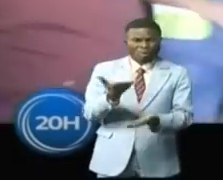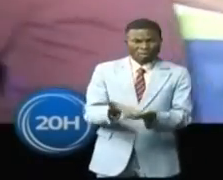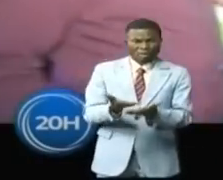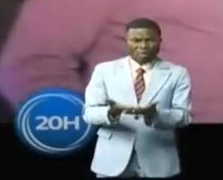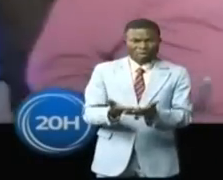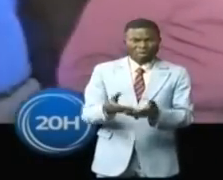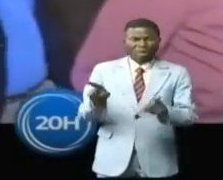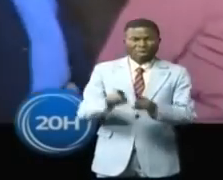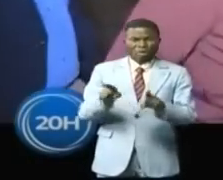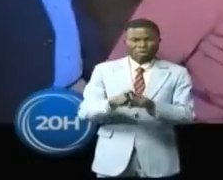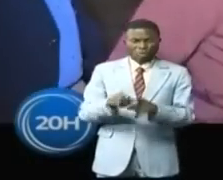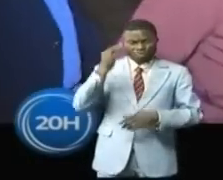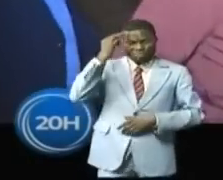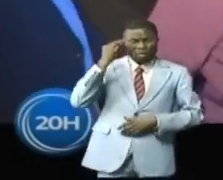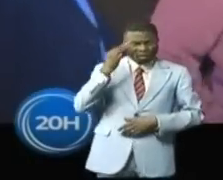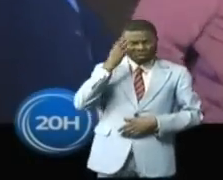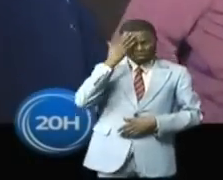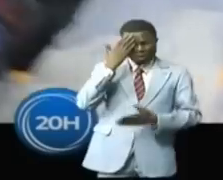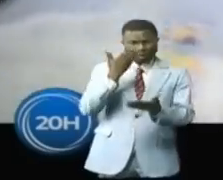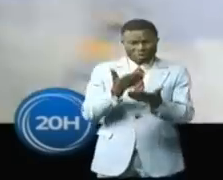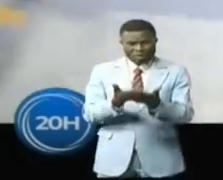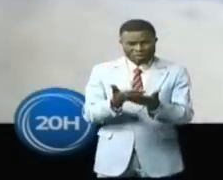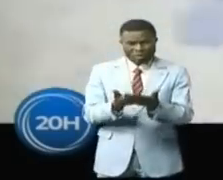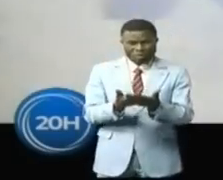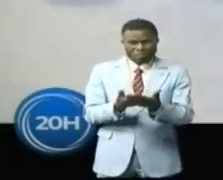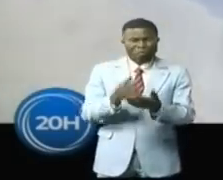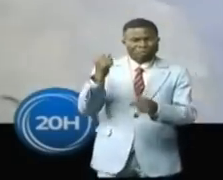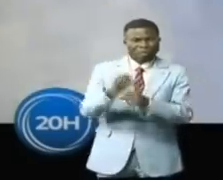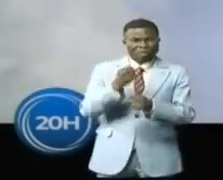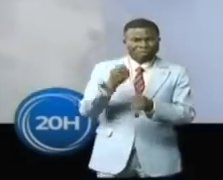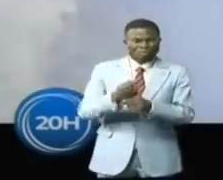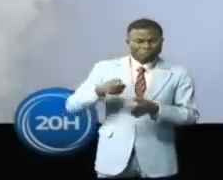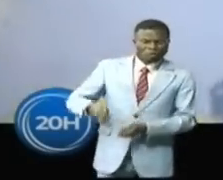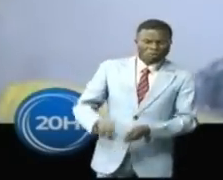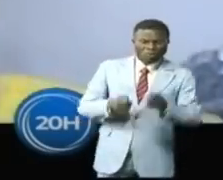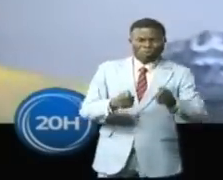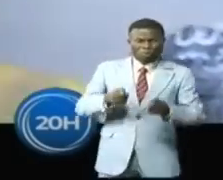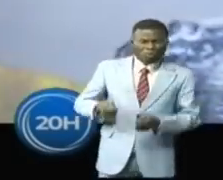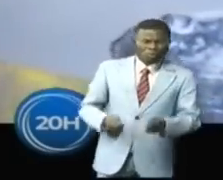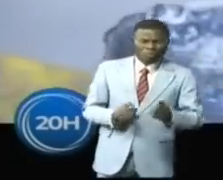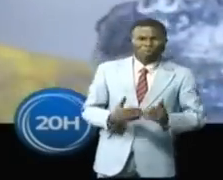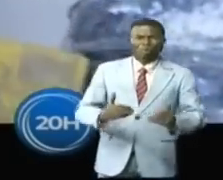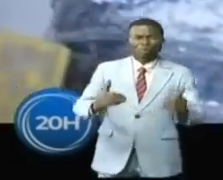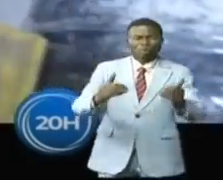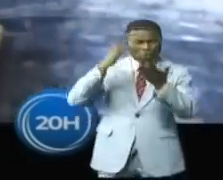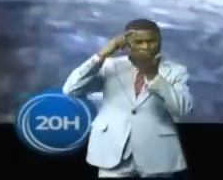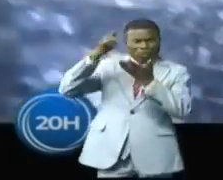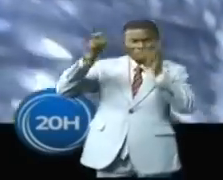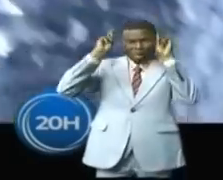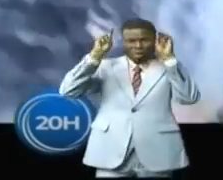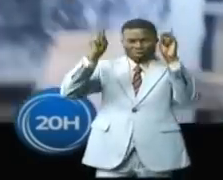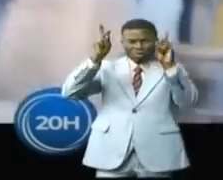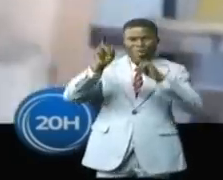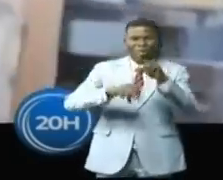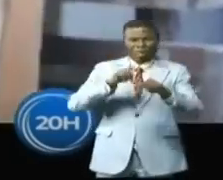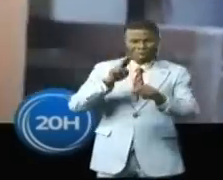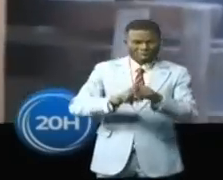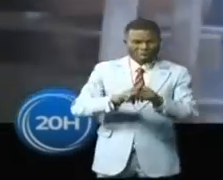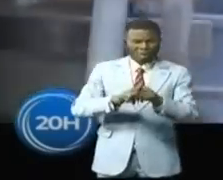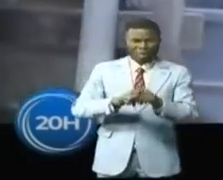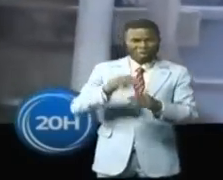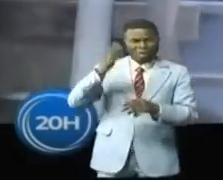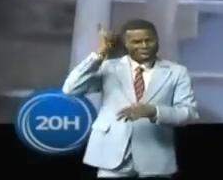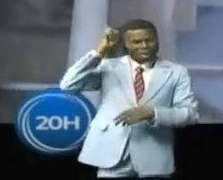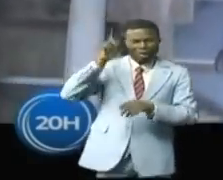comme l'imaginait le ministre Muhindo Nzangi. Des travaux d'Hercule sont en cours, comme l'Université pédagogique nationale ne les avait pas